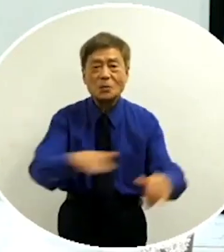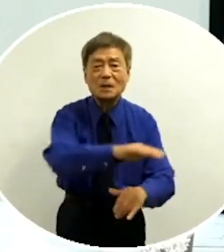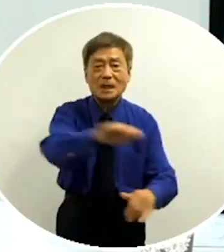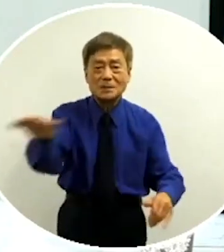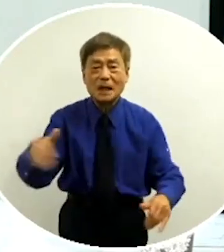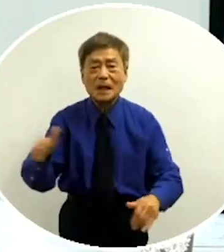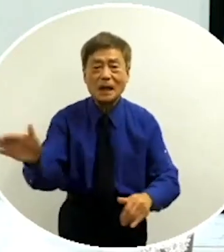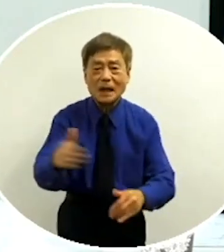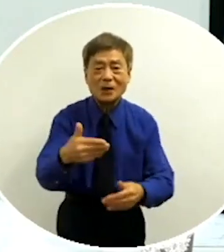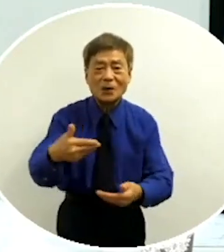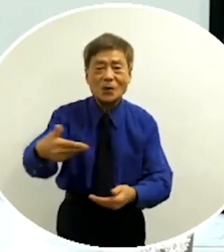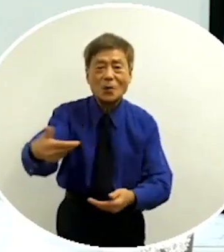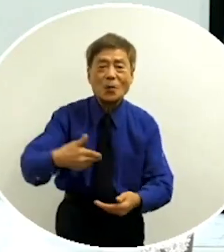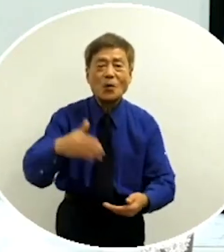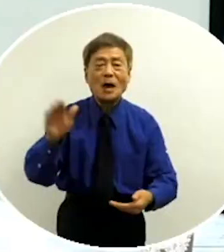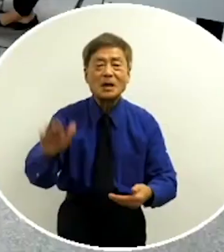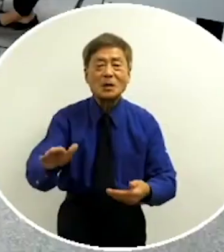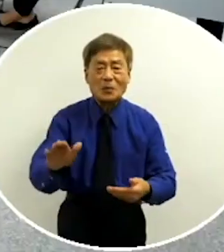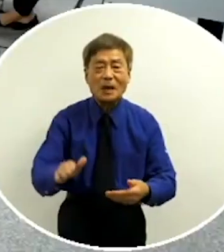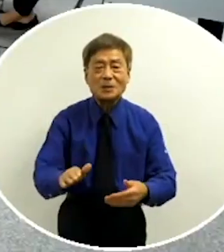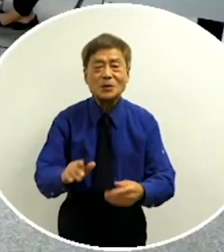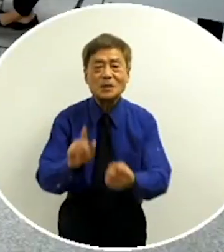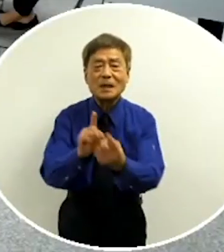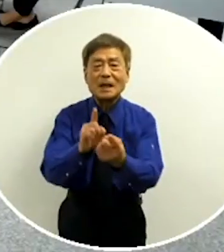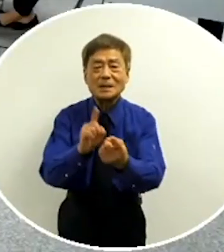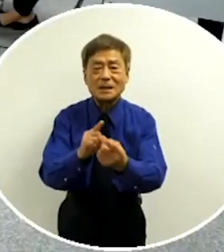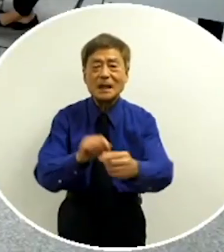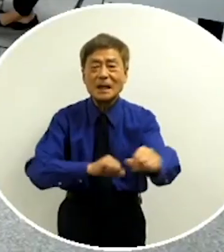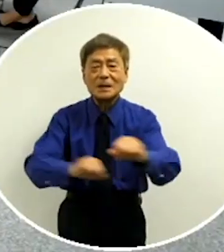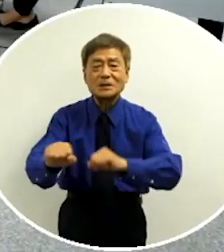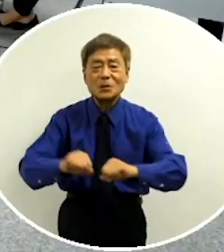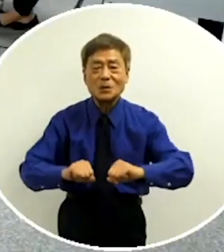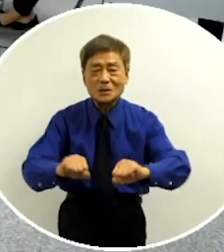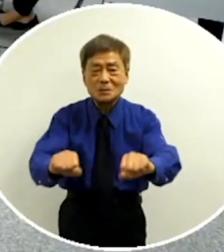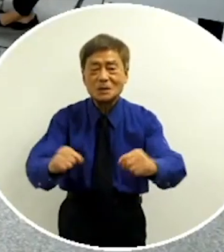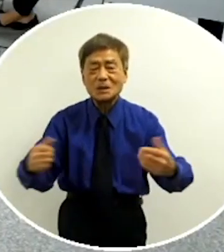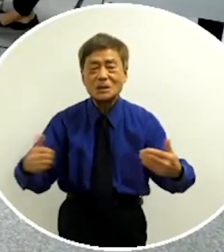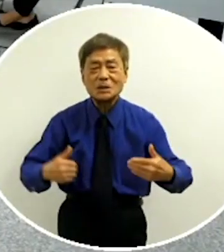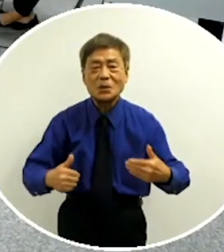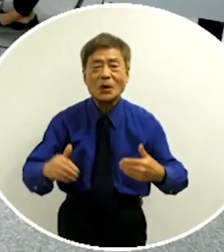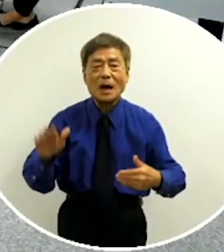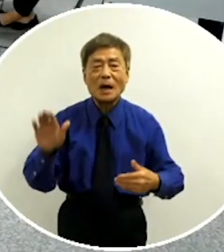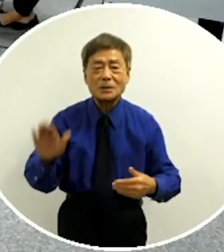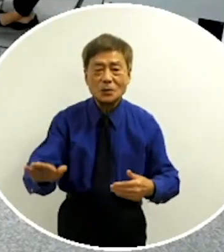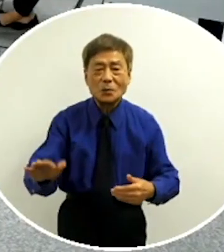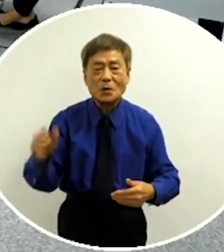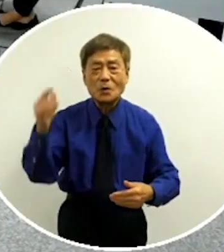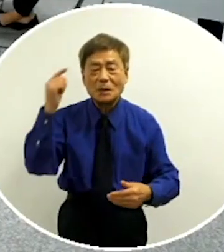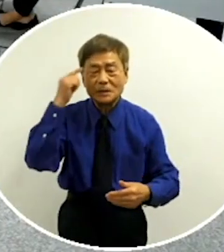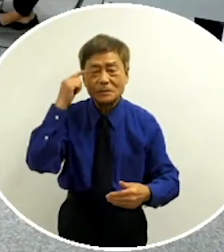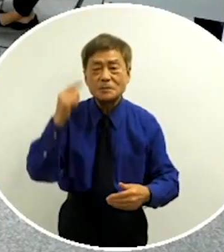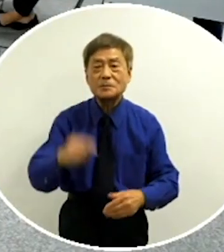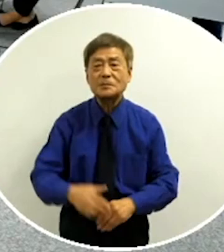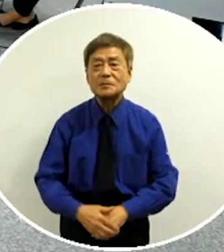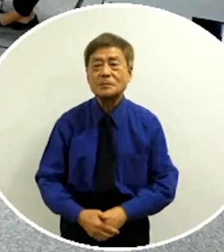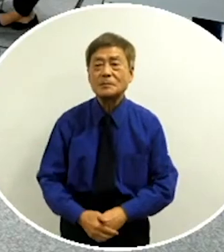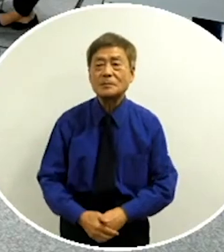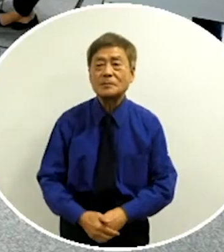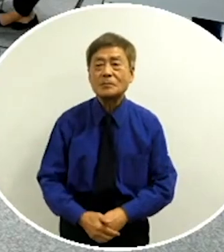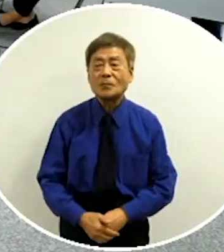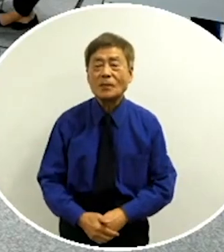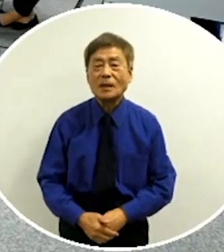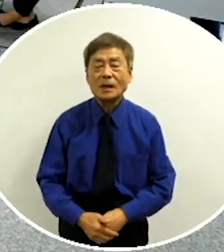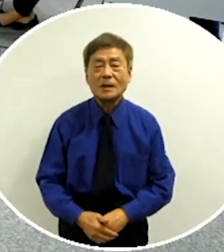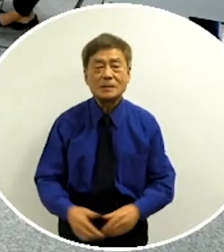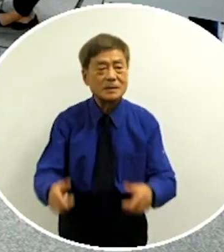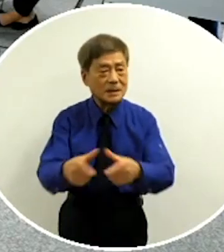んはいありがとうございましたじゃあ財運音がランスはいえーと地方議員